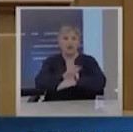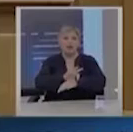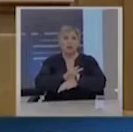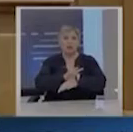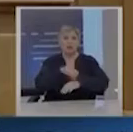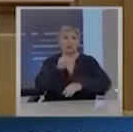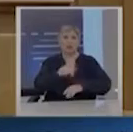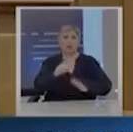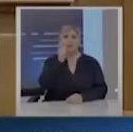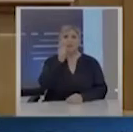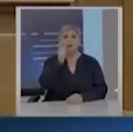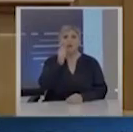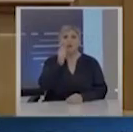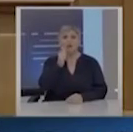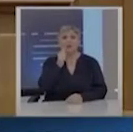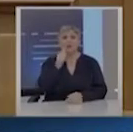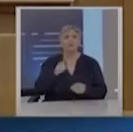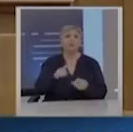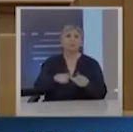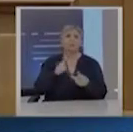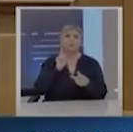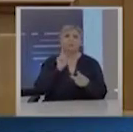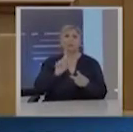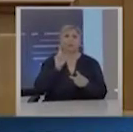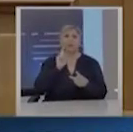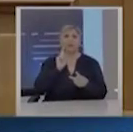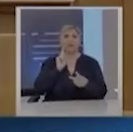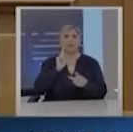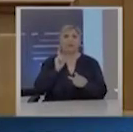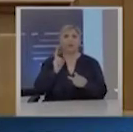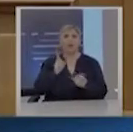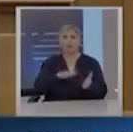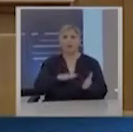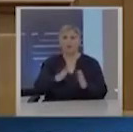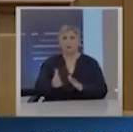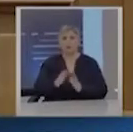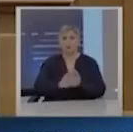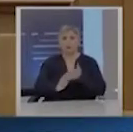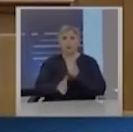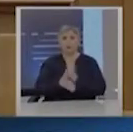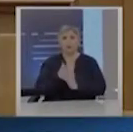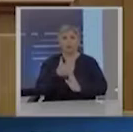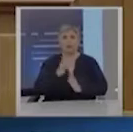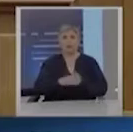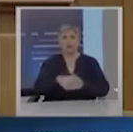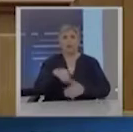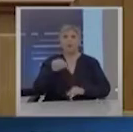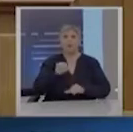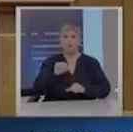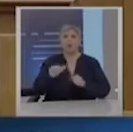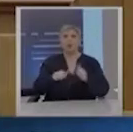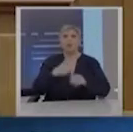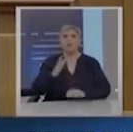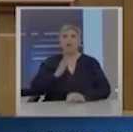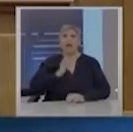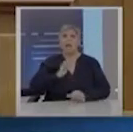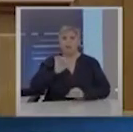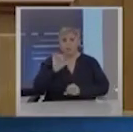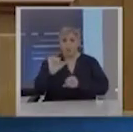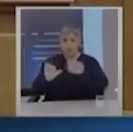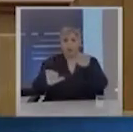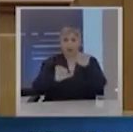θεωρούν κάποια άτομα. Αυτά, το να αλλάζει ο άνθρωπος τη φύση του, είναι ανώμαλα